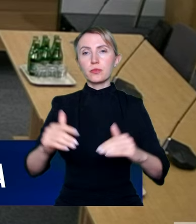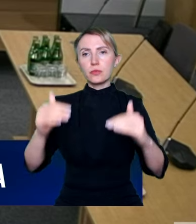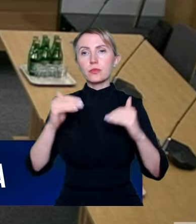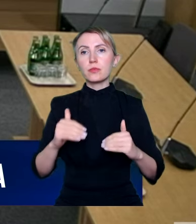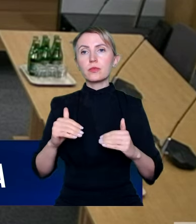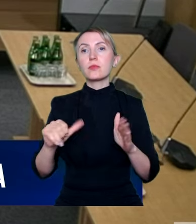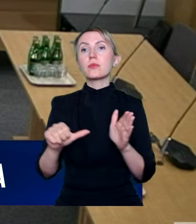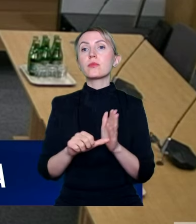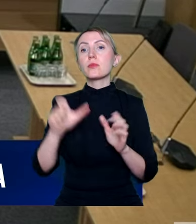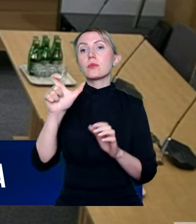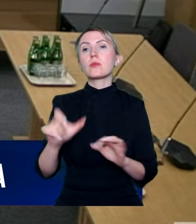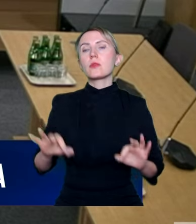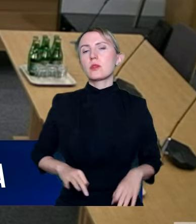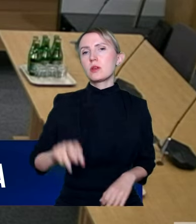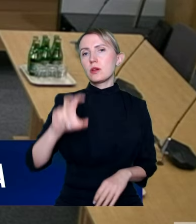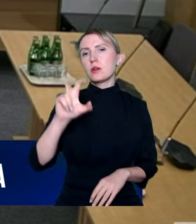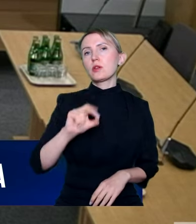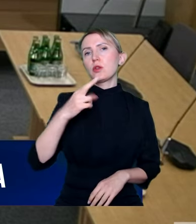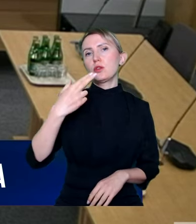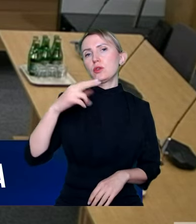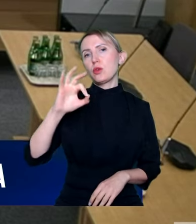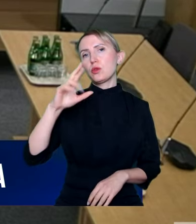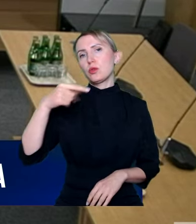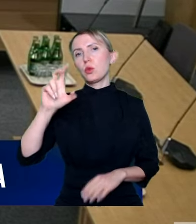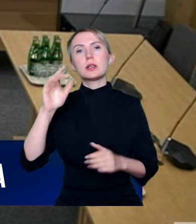powołaniem na świadka pani Hojny Duch? Kto jest za?